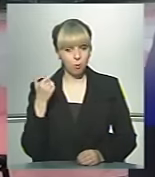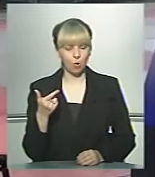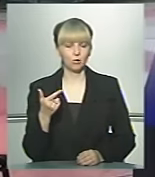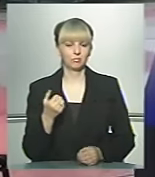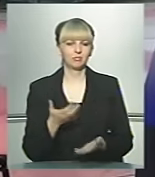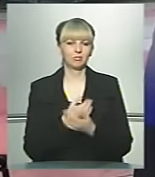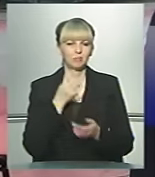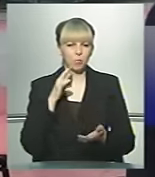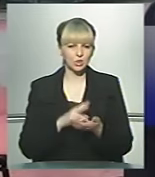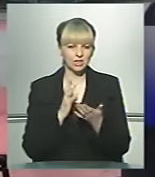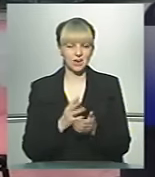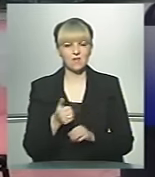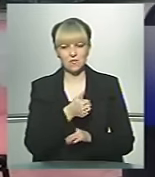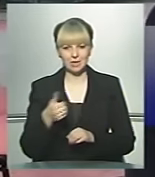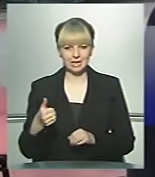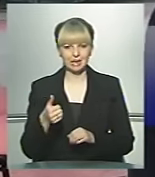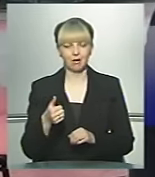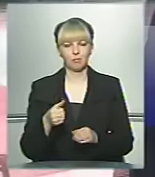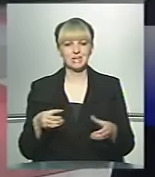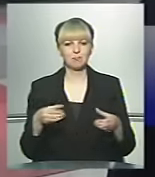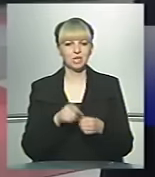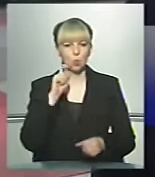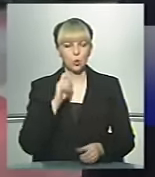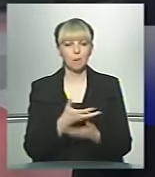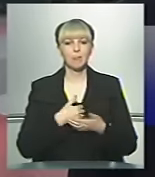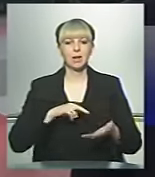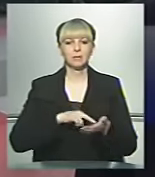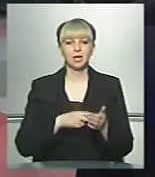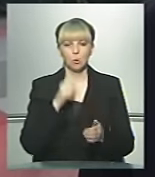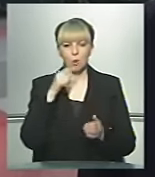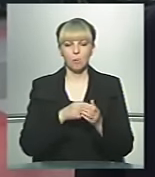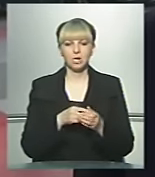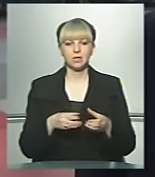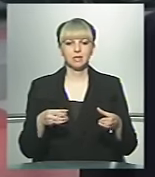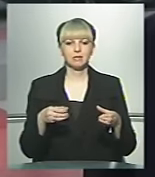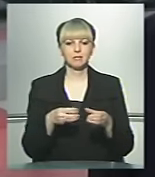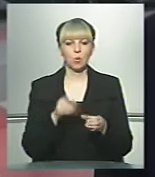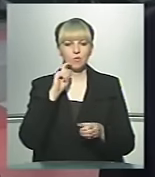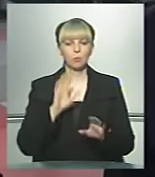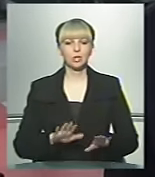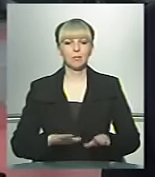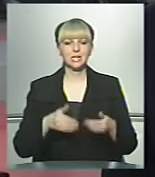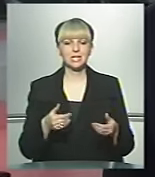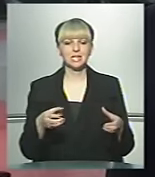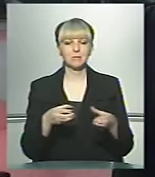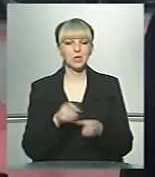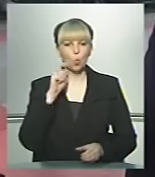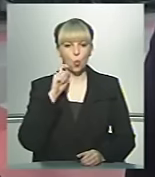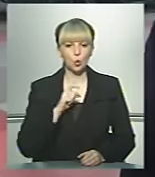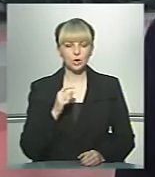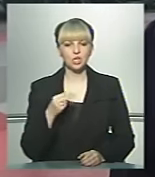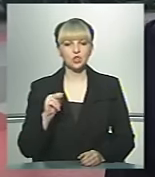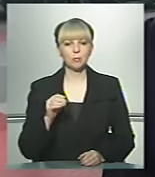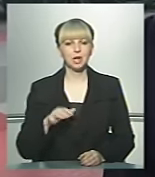Ми якби постійно є в лідерах збірної України. Ми плануємо попасти в збірну України, яка буде представляти збірну України на